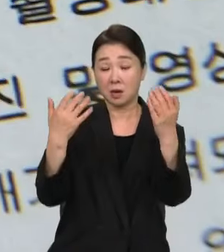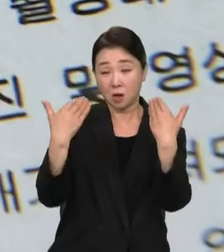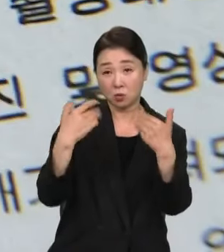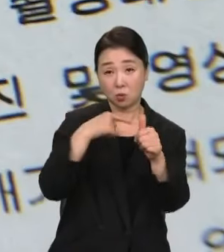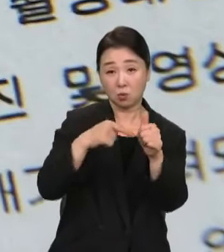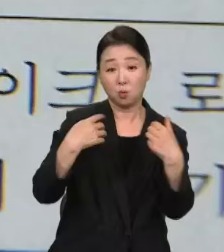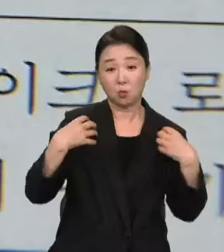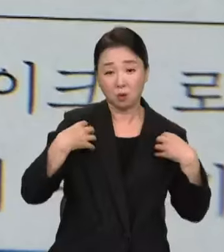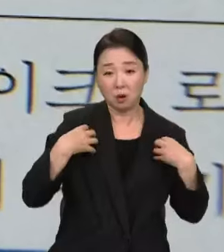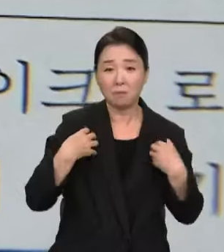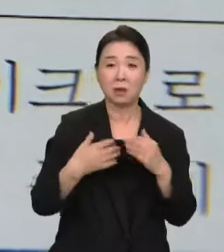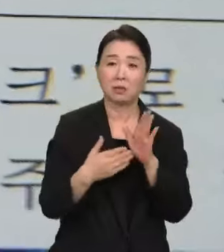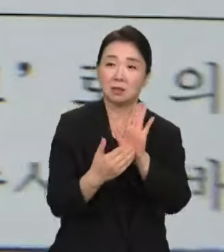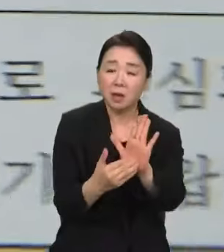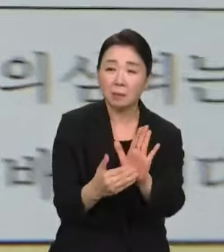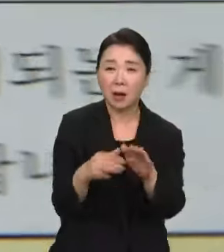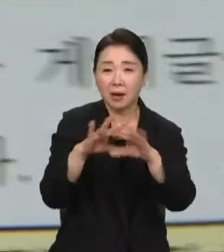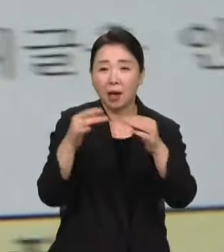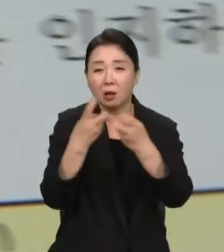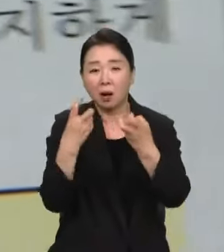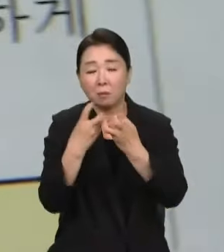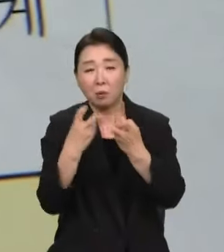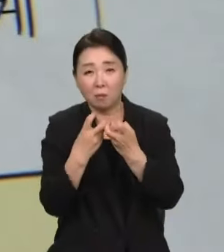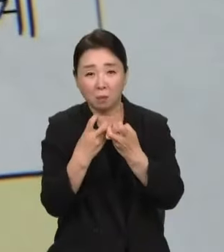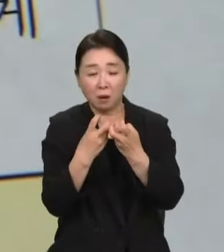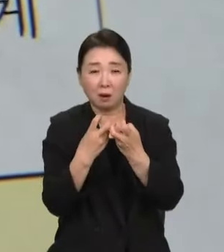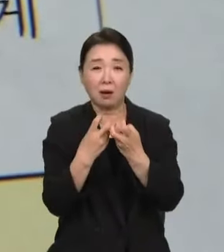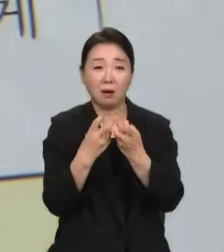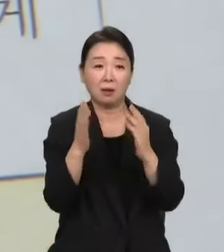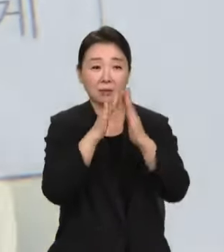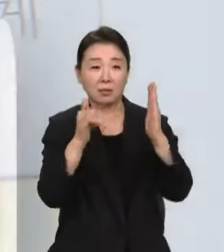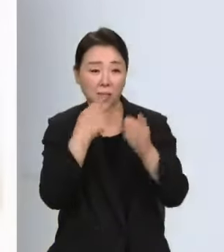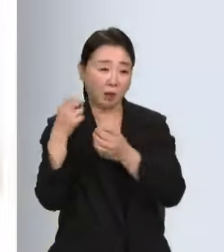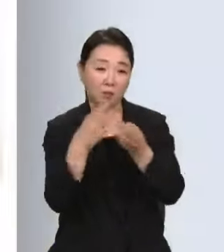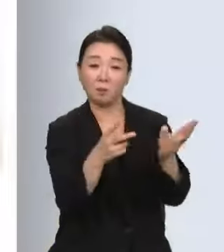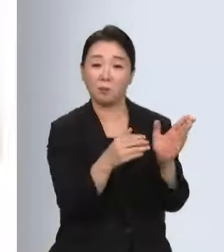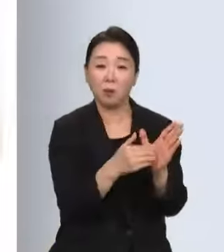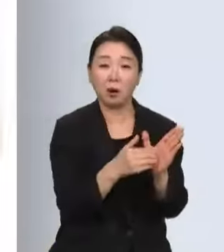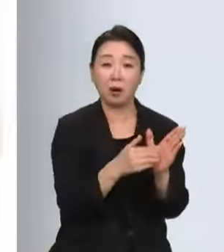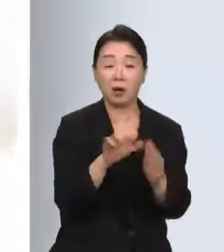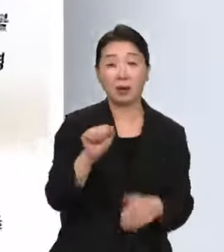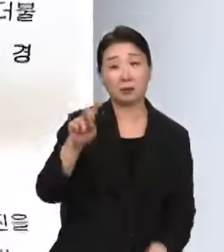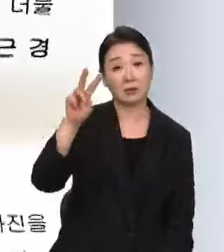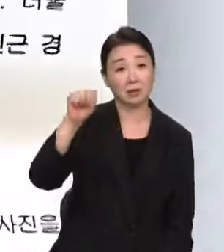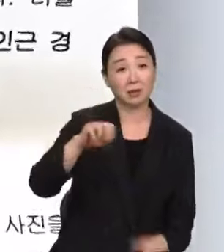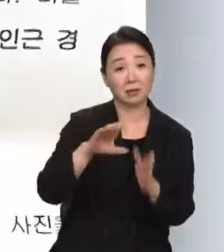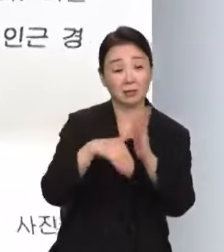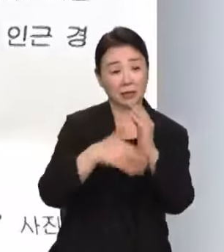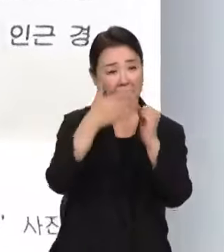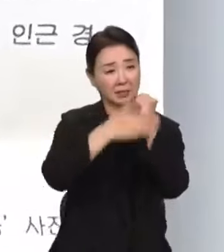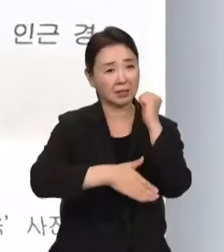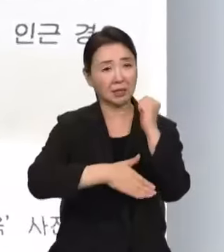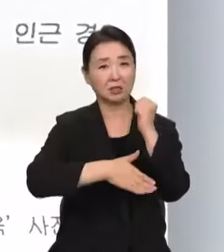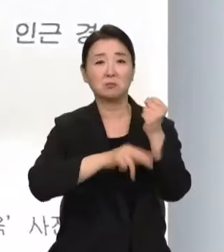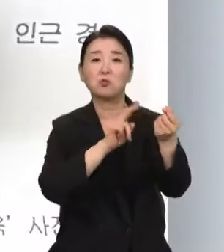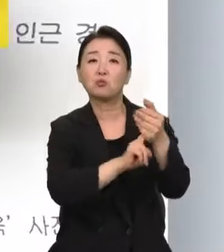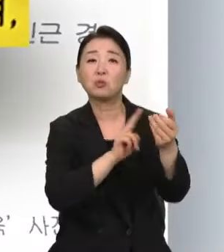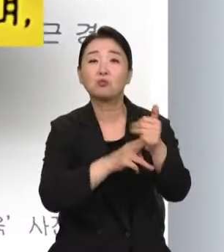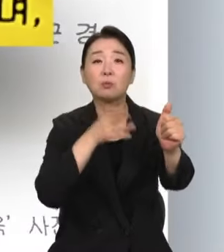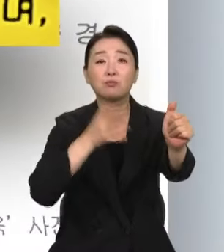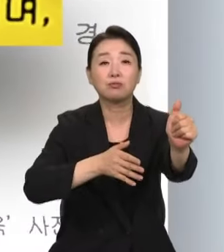교육청은 예방과 대응법을 적은 가정통신문을 내려보냈습니다. SNS에서 사진을 내리도록 하라는